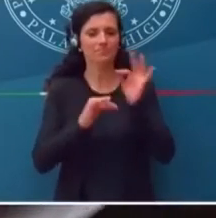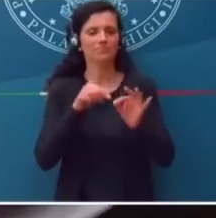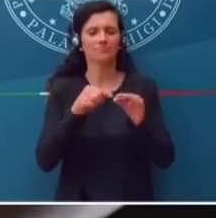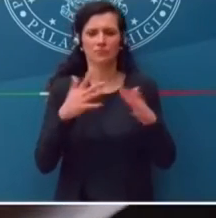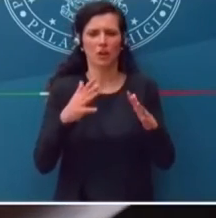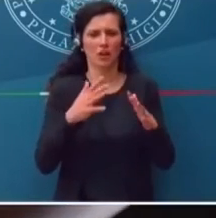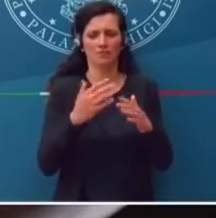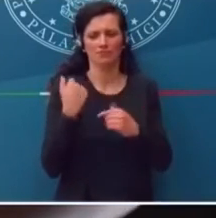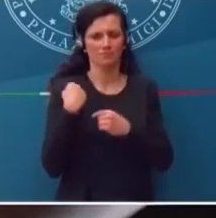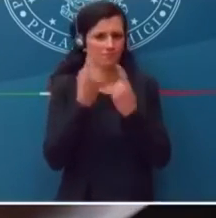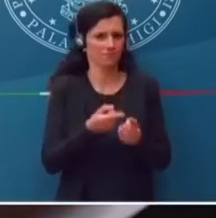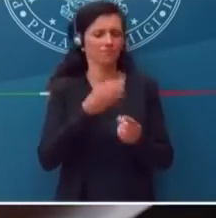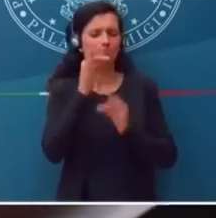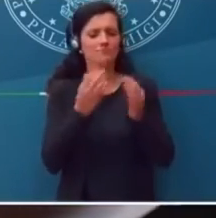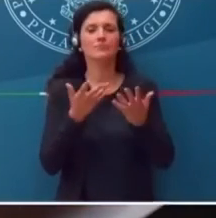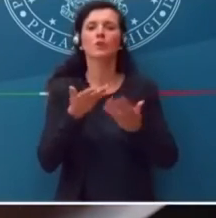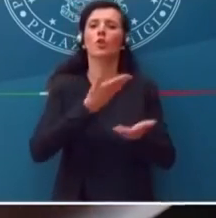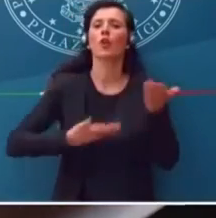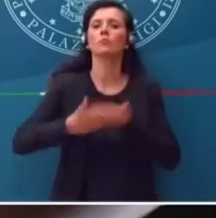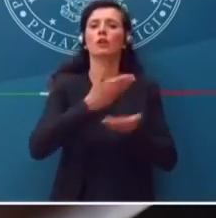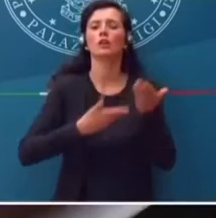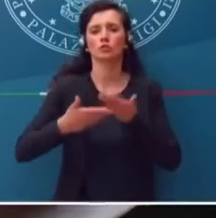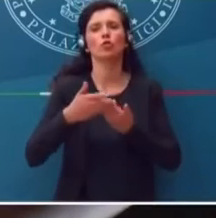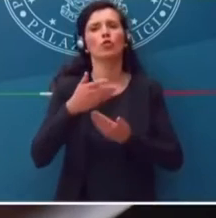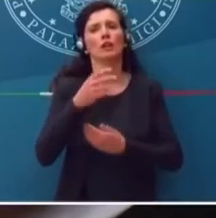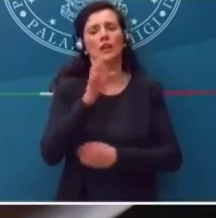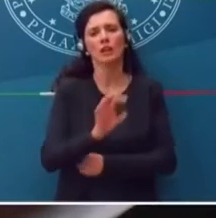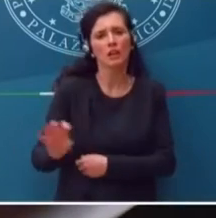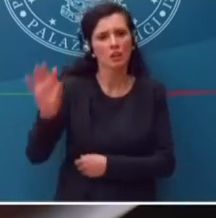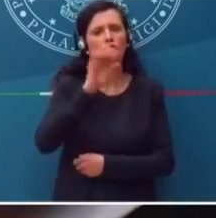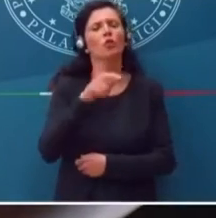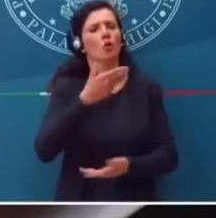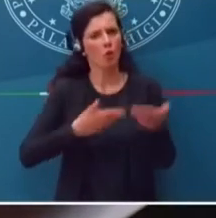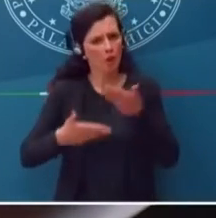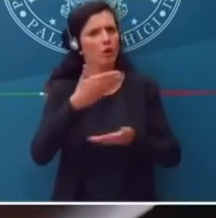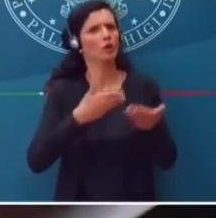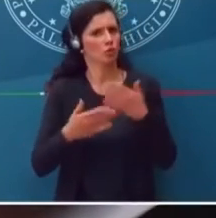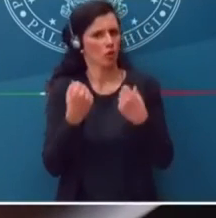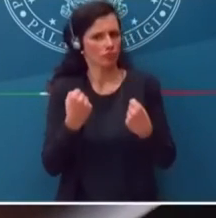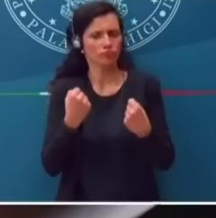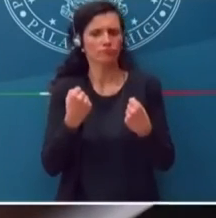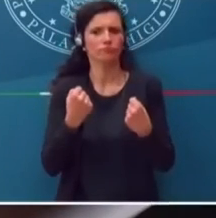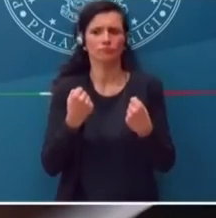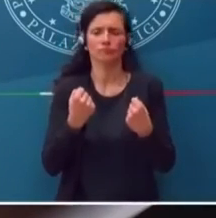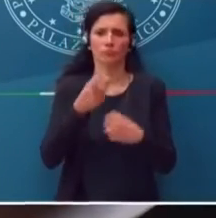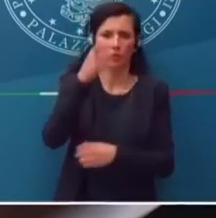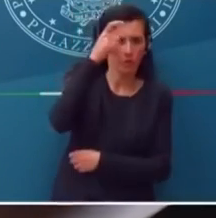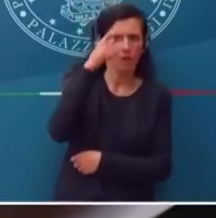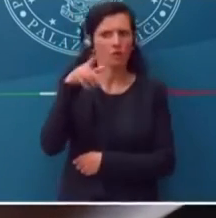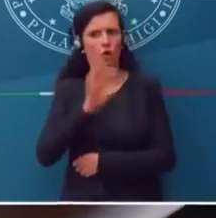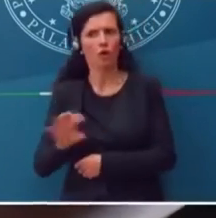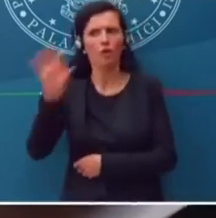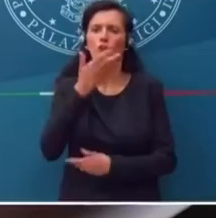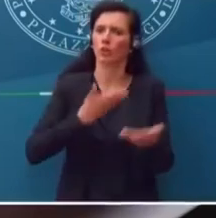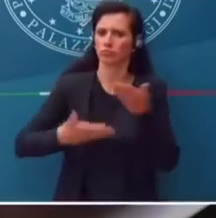le regioni. Come dire, una collaborazione proficua per entrambe le parti. Le chiedo però